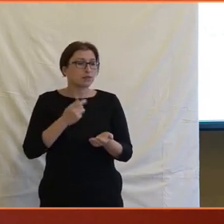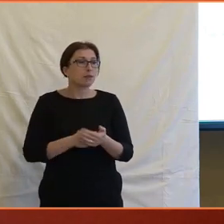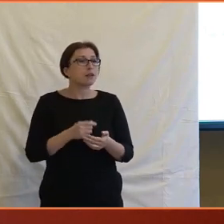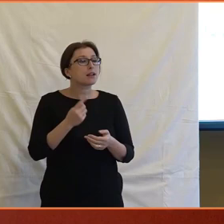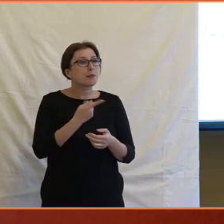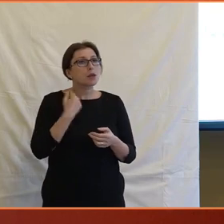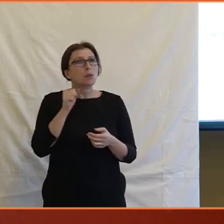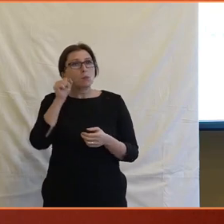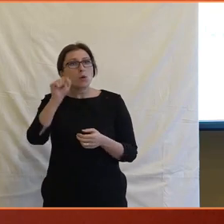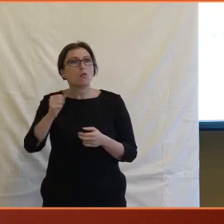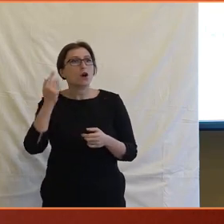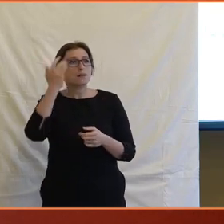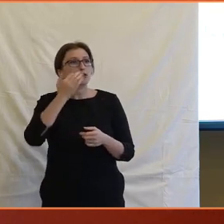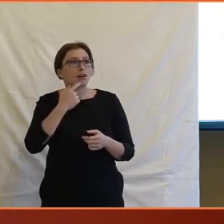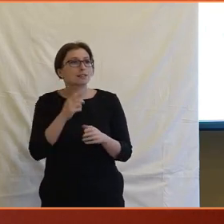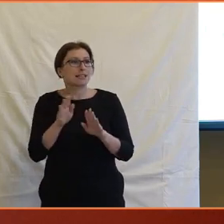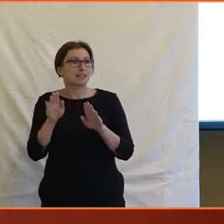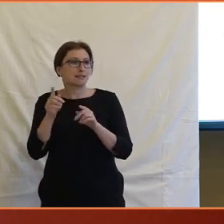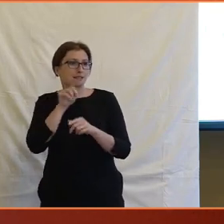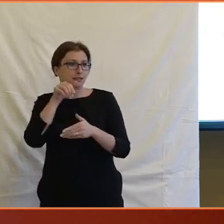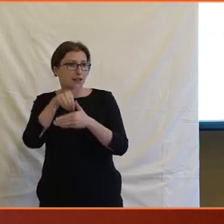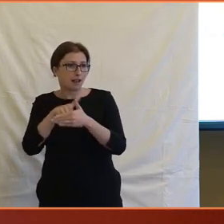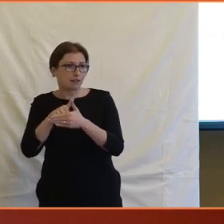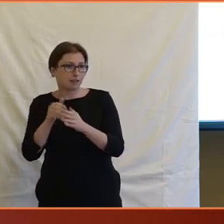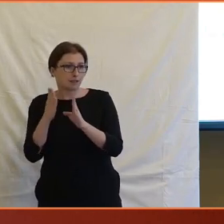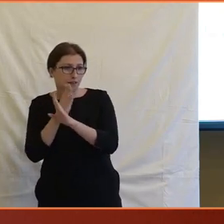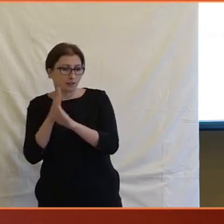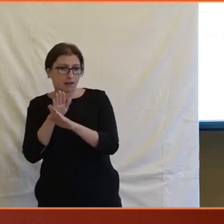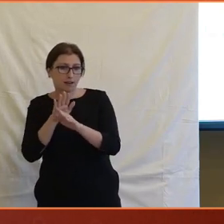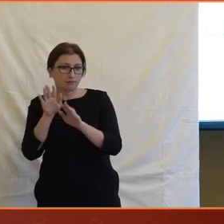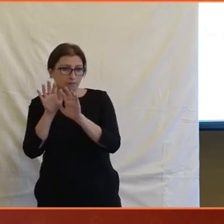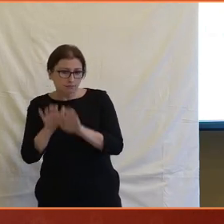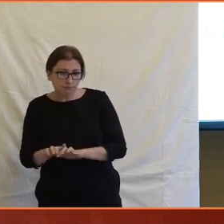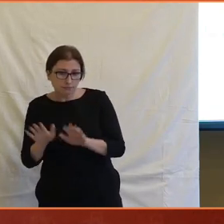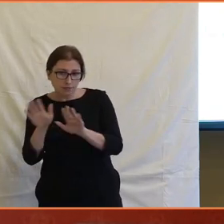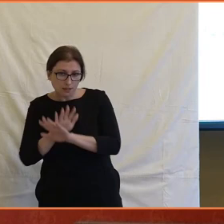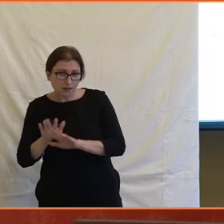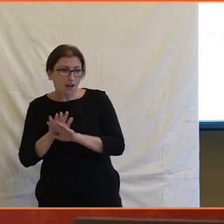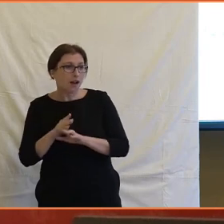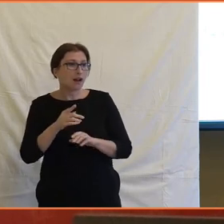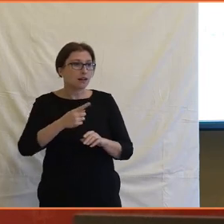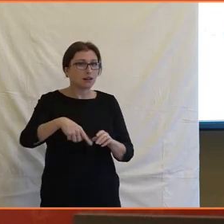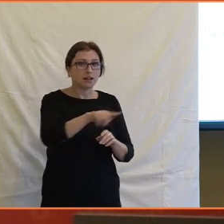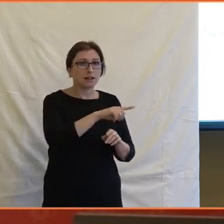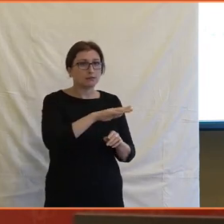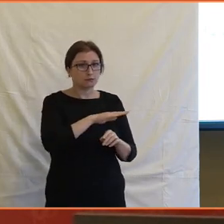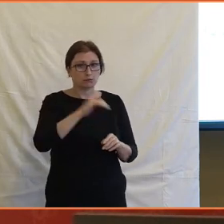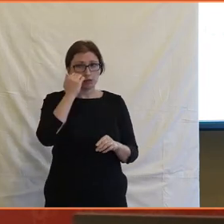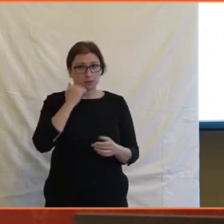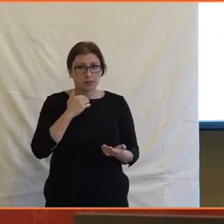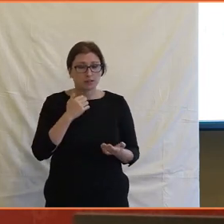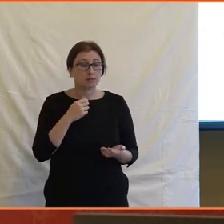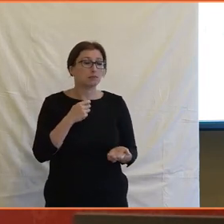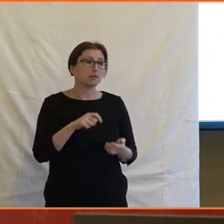jako skrytím nějaké myšlenky se tady už dostáváme do toho, že ji skrýváme i před těmi, kdo by ji chtěli. No. Pak opět